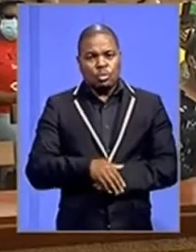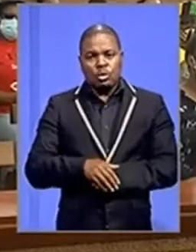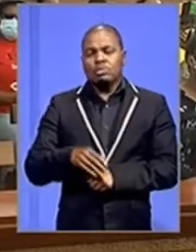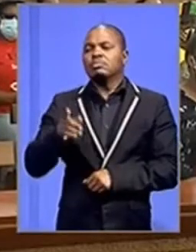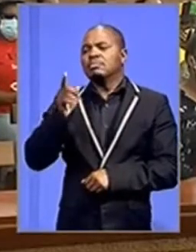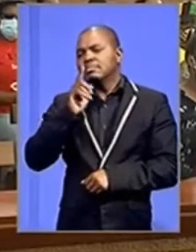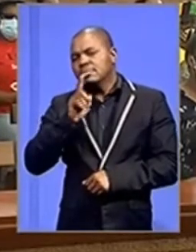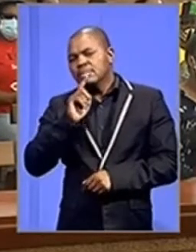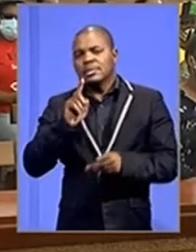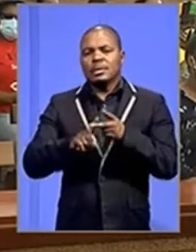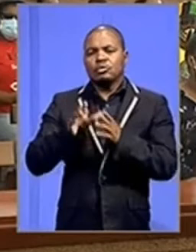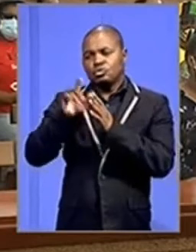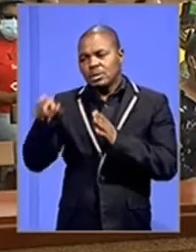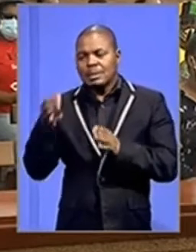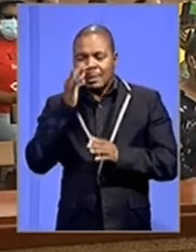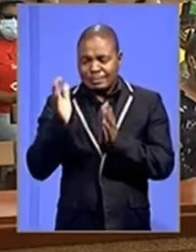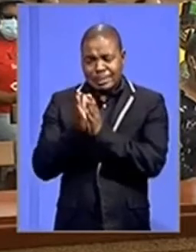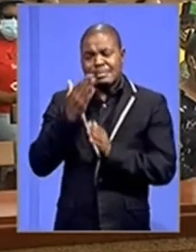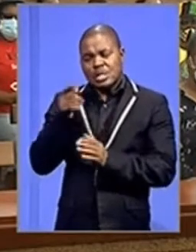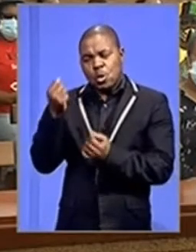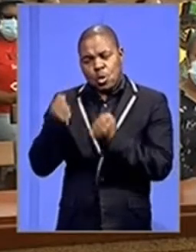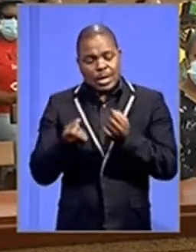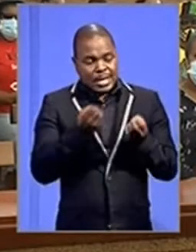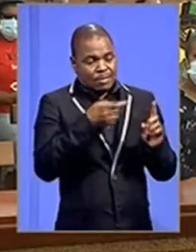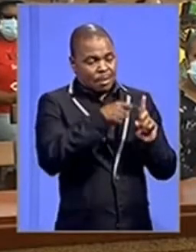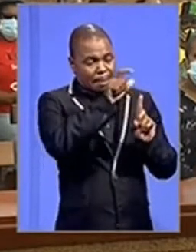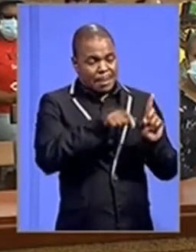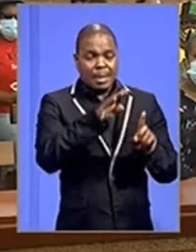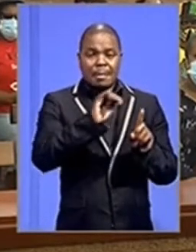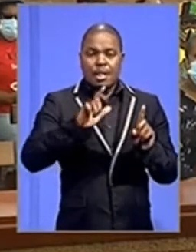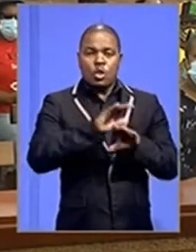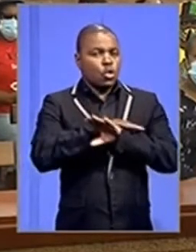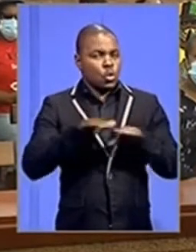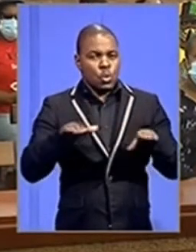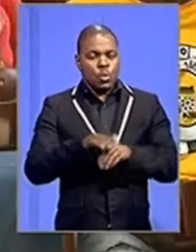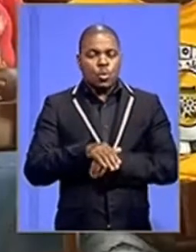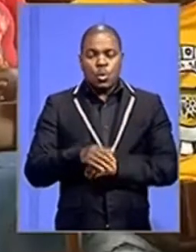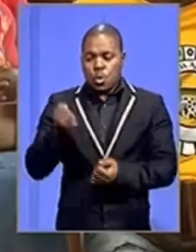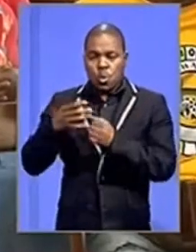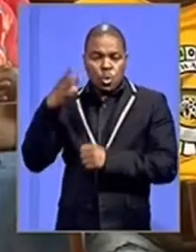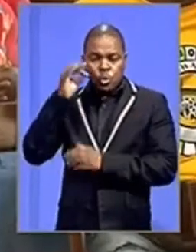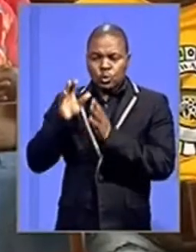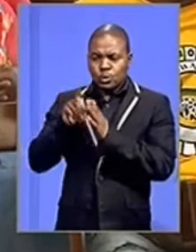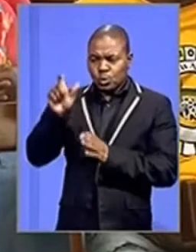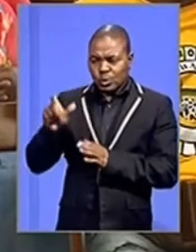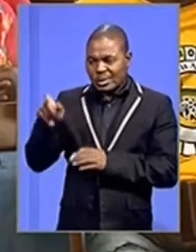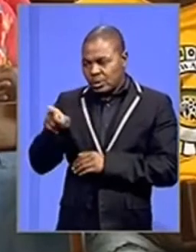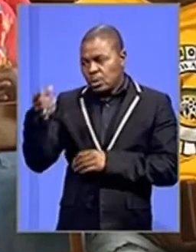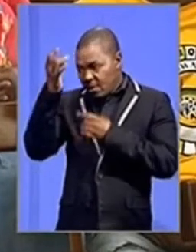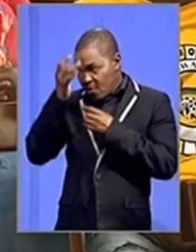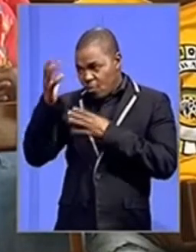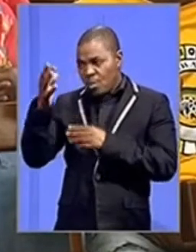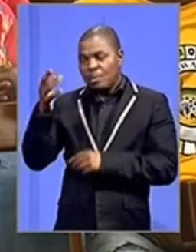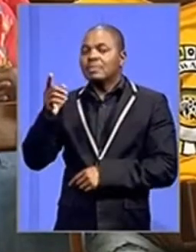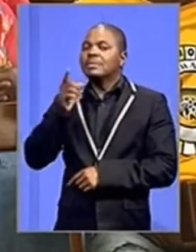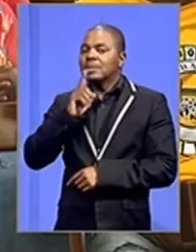bona ba ikuetse go kgotlatshekelo go se rebole beili. Kgotlatshekelo e utlwile ka moo barutwana ba babedi ba neng ba begela morutabana le